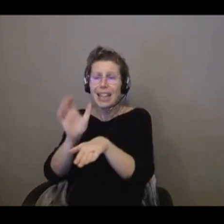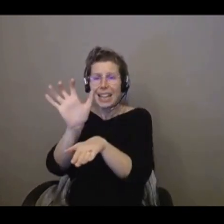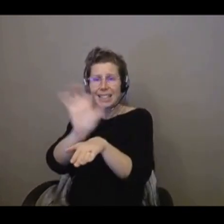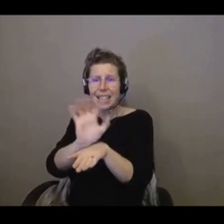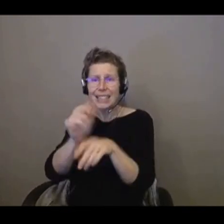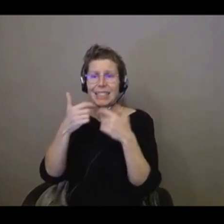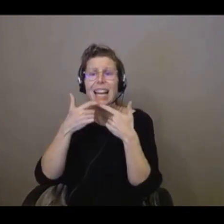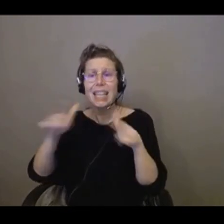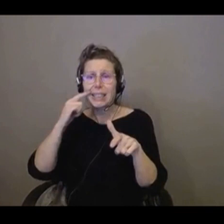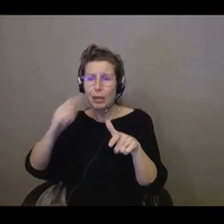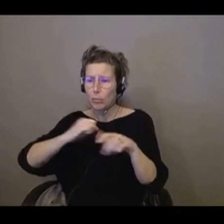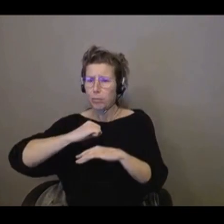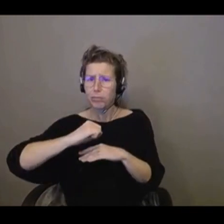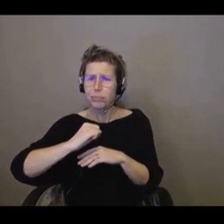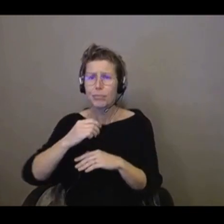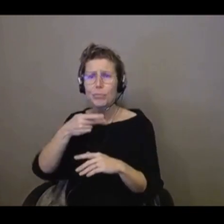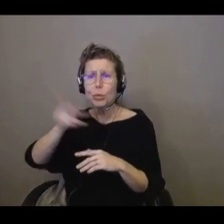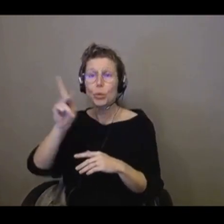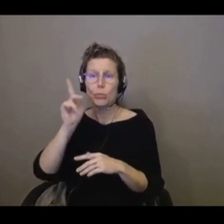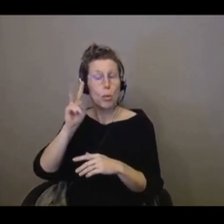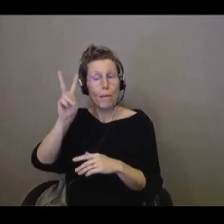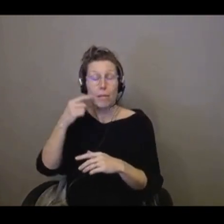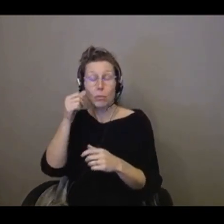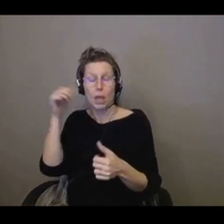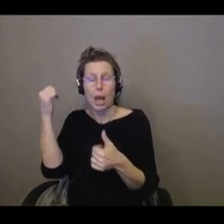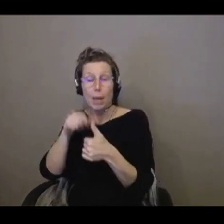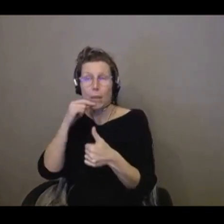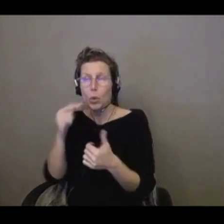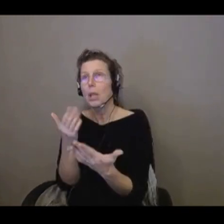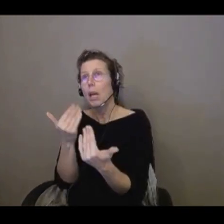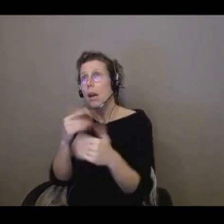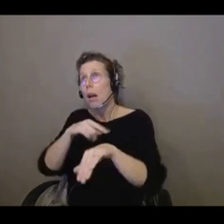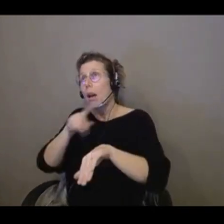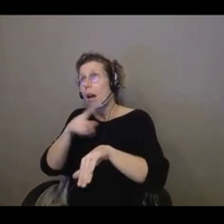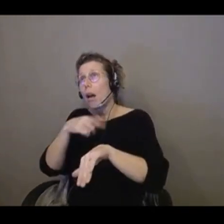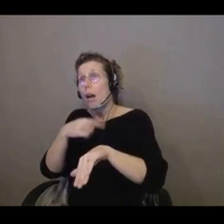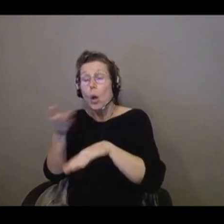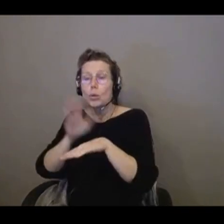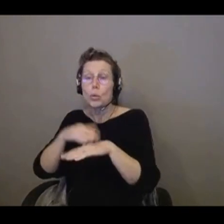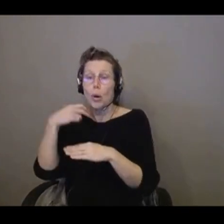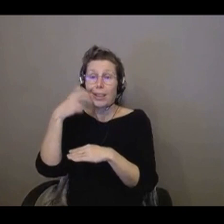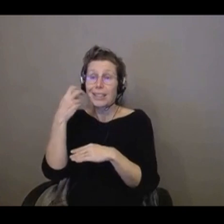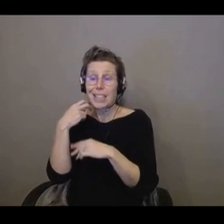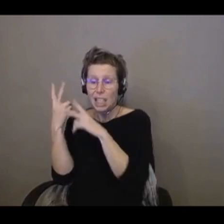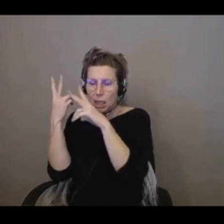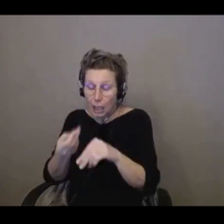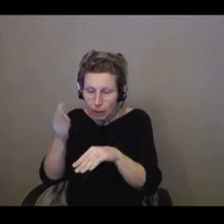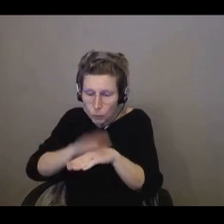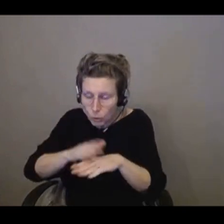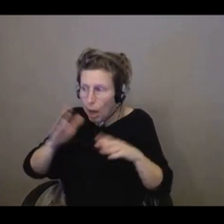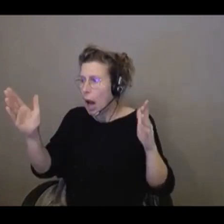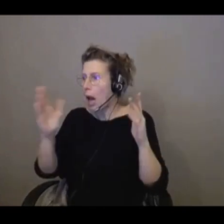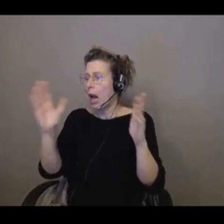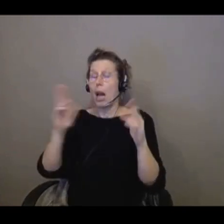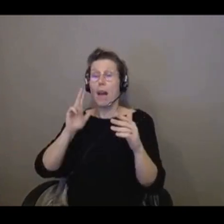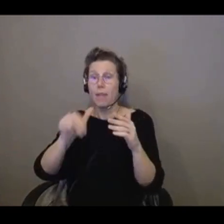j'attendais des heures et des heures. Des fois, j'arrivais au train, je me suis dit, mon Dieu, j'ai un rendez-vous, est-ce que je vais avoir un taxi accessible? Et ça, c'était assez galère. Et aujourd'hui, je demande un taxi, paf, il